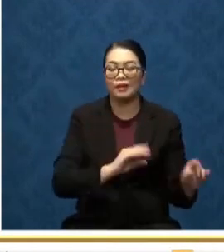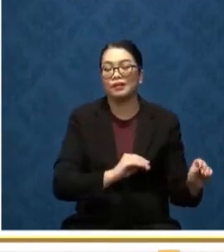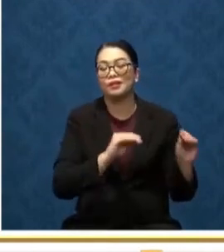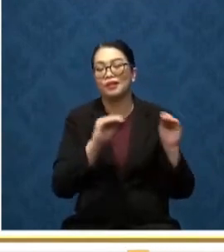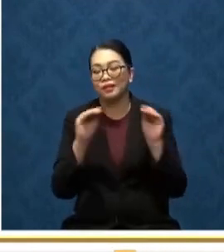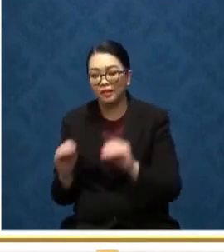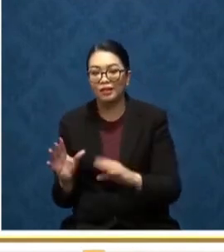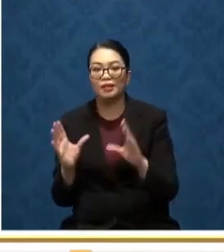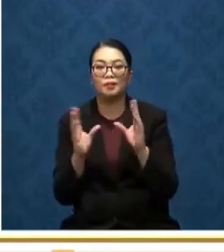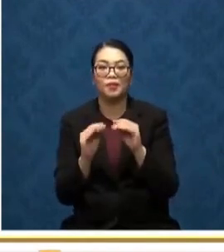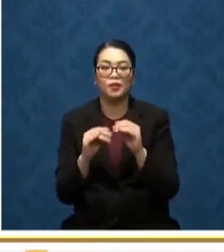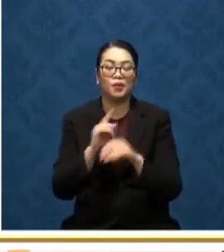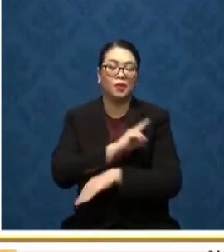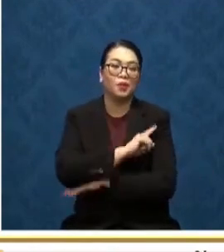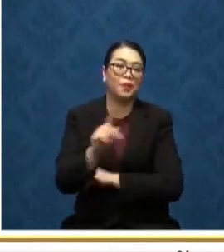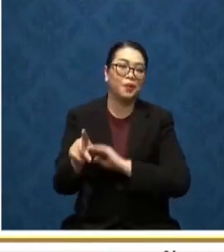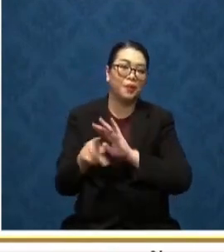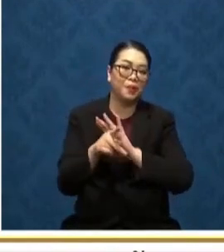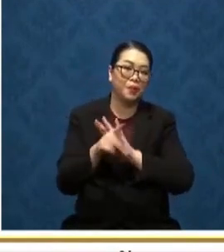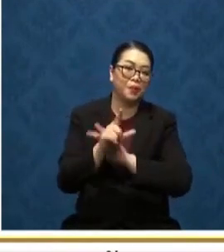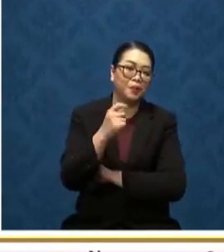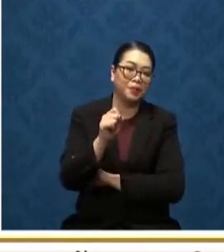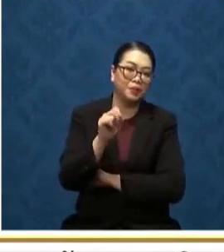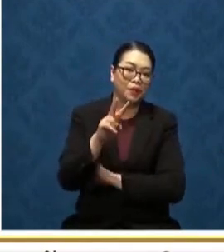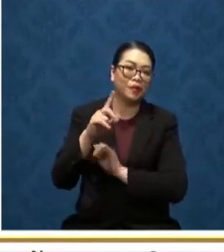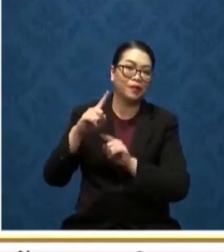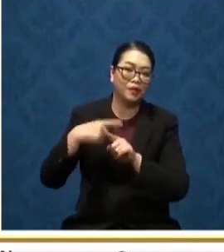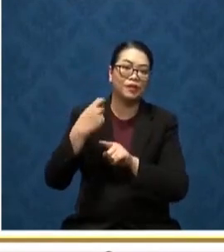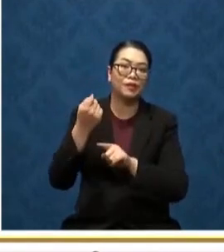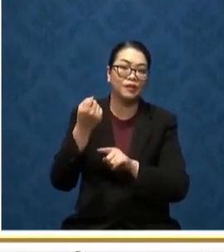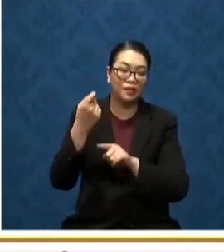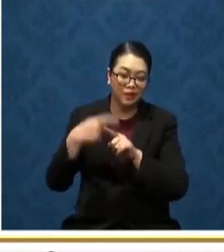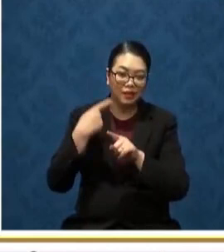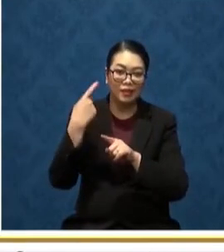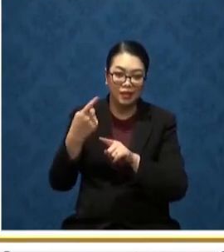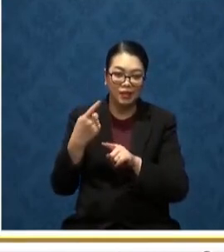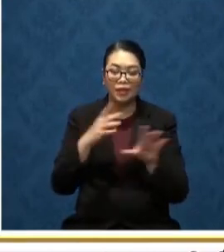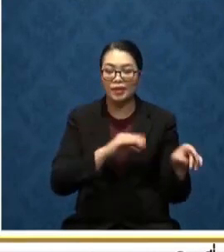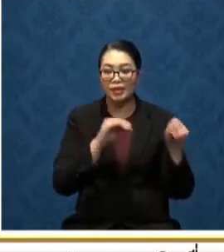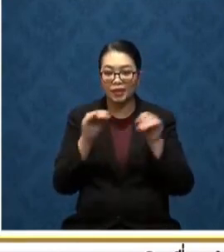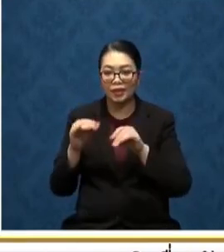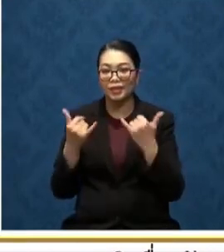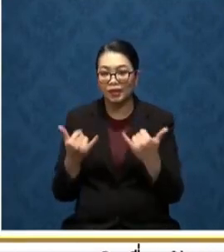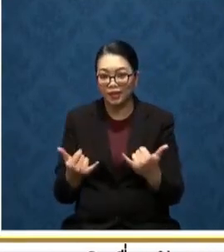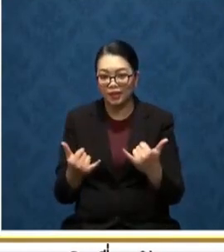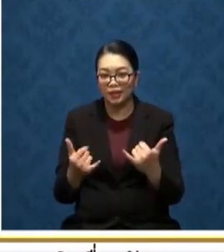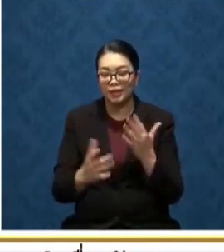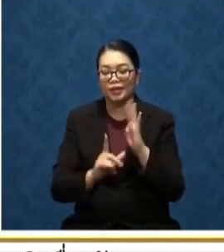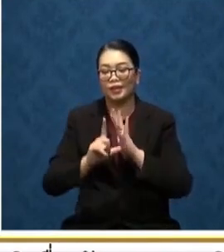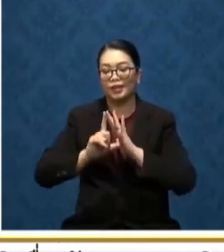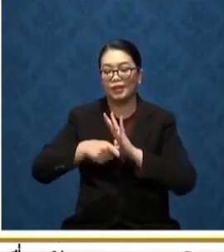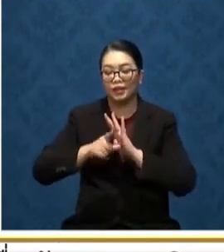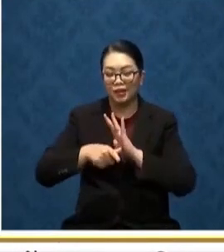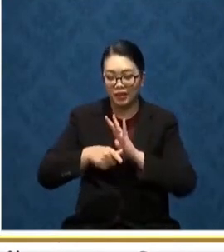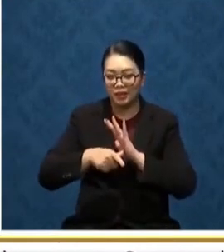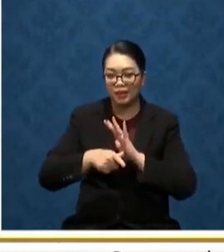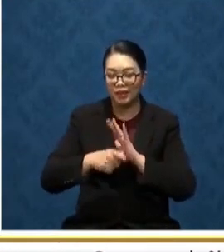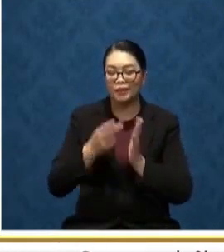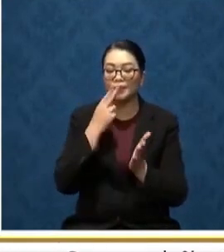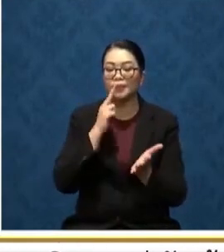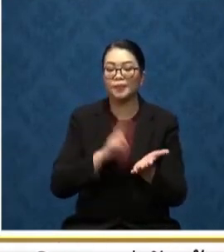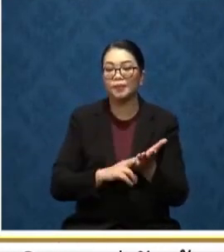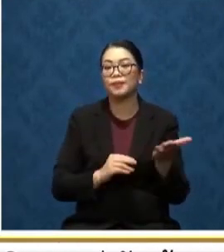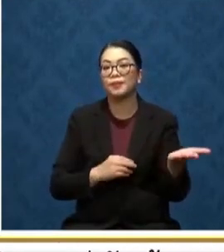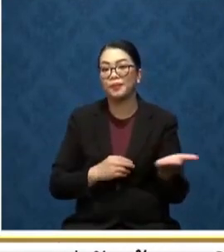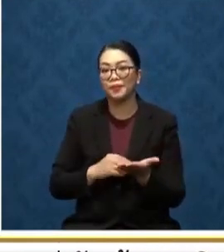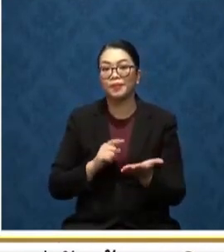จากการมชุมเมื่อวัพนาศพดีที่ 12 บ.ราคม 266สำงานรีกัิการโรงพรีได้มึสือแ้ง